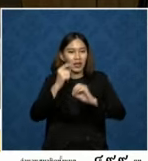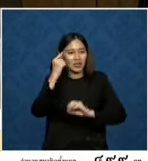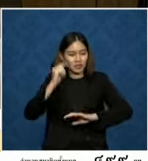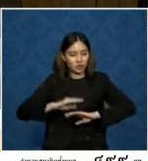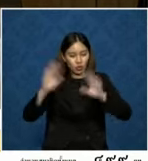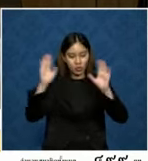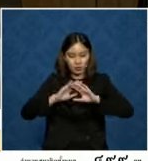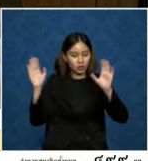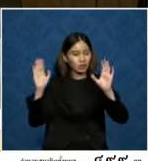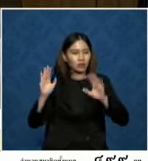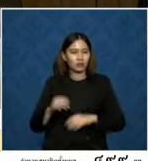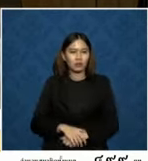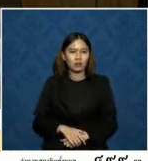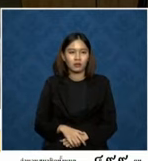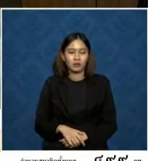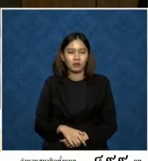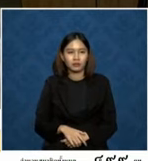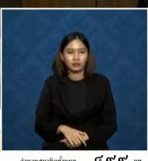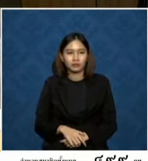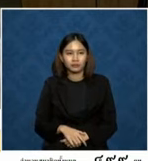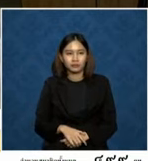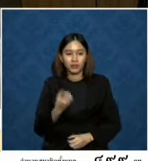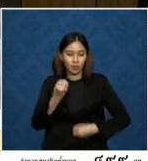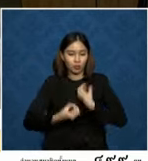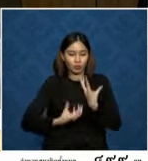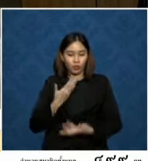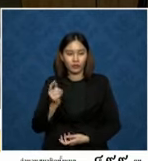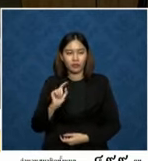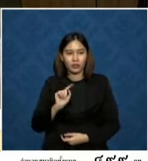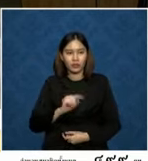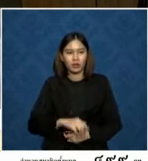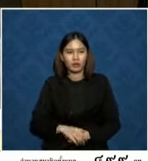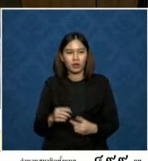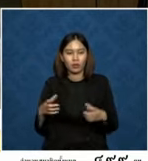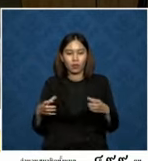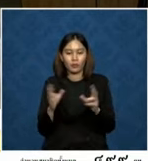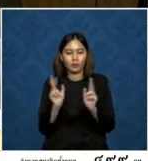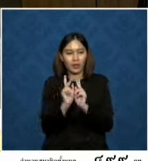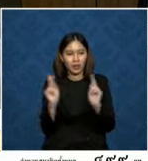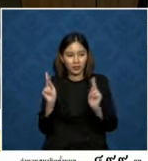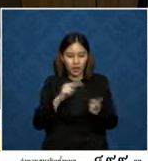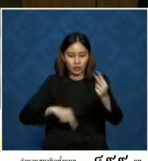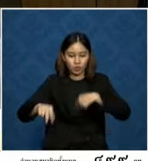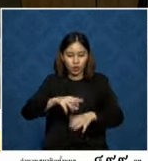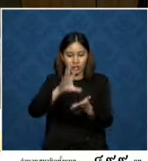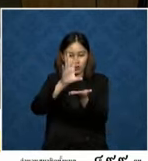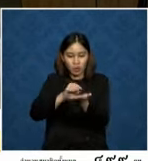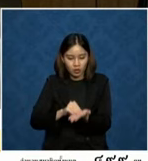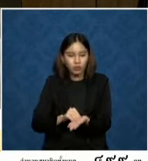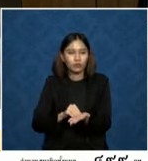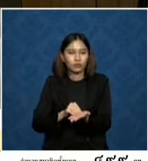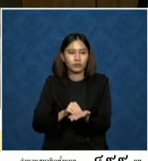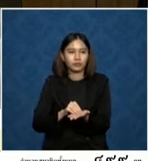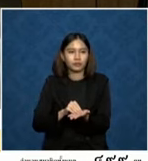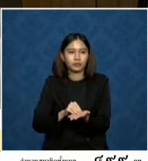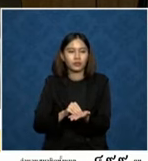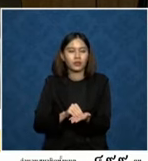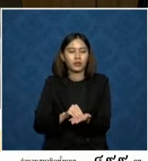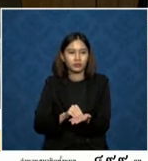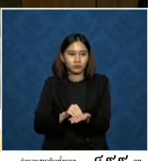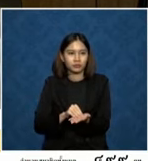กอย่างเดียวในแง่มุมเดียวนะครับอีกความเห็นหนึ่งครับก็คือในเรื่องของคณะกรรมการคุ้มครองข้อมูลเครดิต